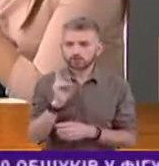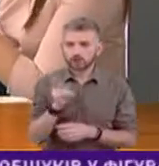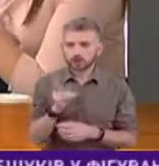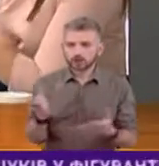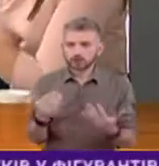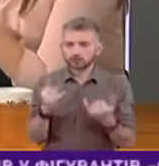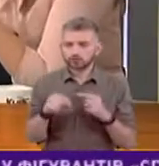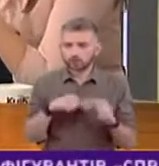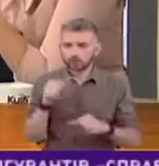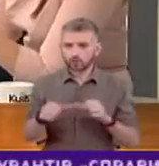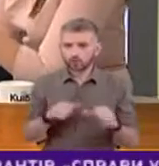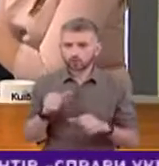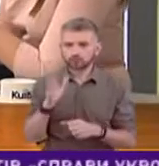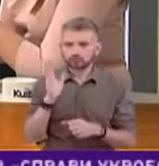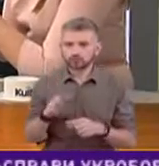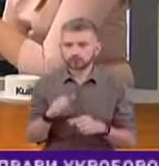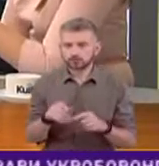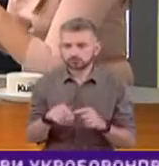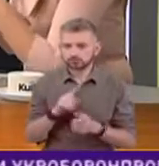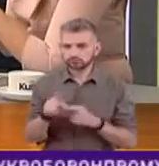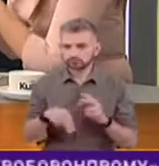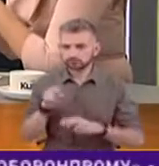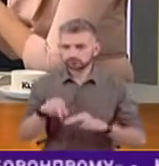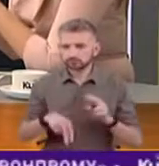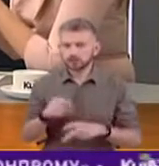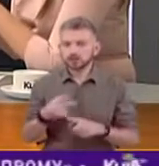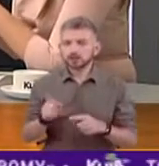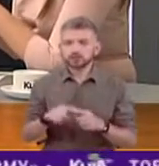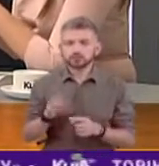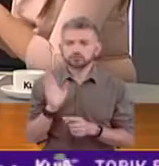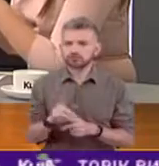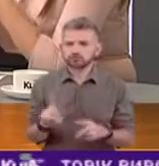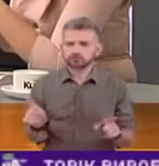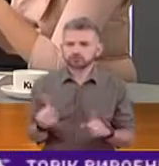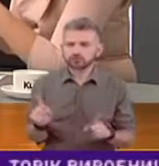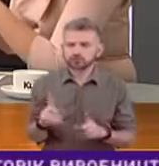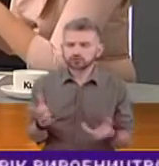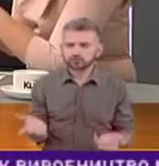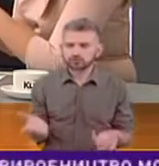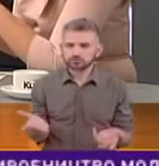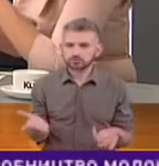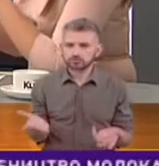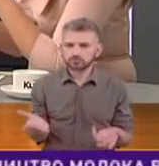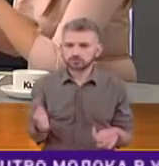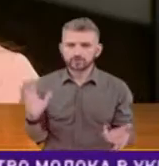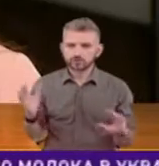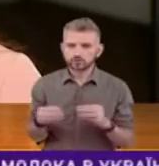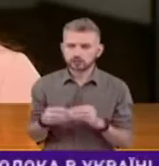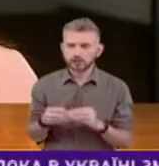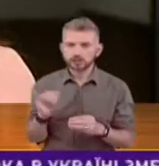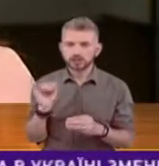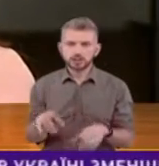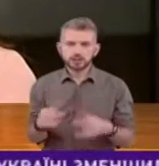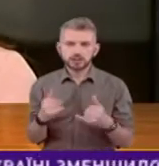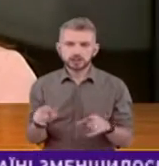цього року вже буде в процесі реконструкції. Що це буде за заклад на фіналі? І зараз так